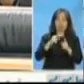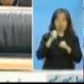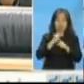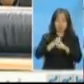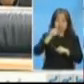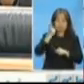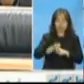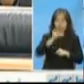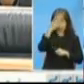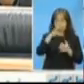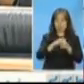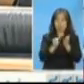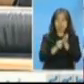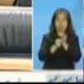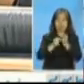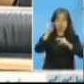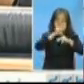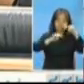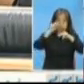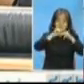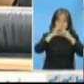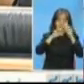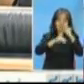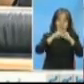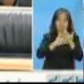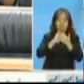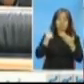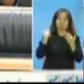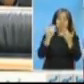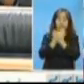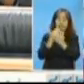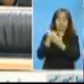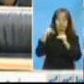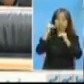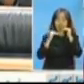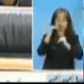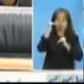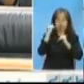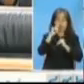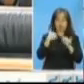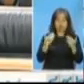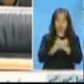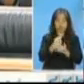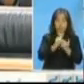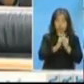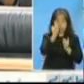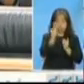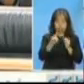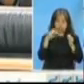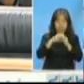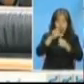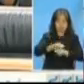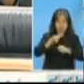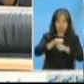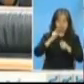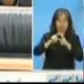าจังในการกำกับโครงการจำนำข้าวจริงๆผมขอพูดแทนพี่น้องชาวนาทั้งประเทศนะและเพื่อนสมาชิก